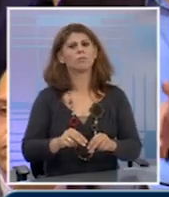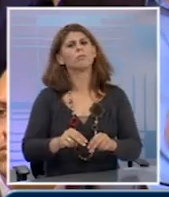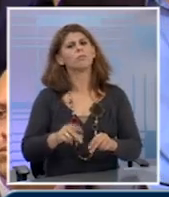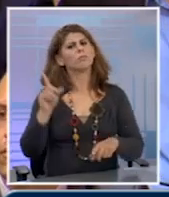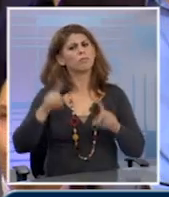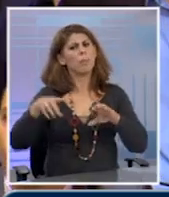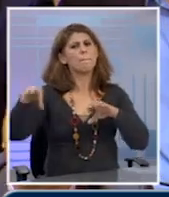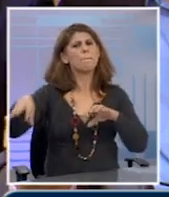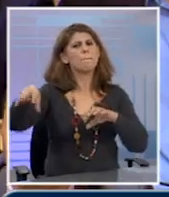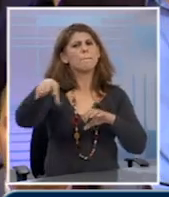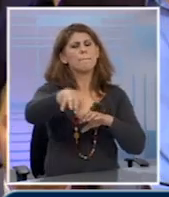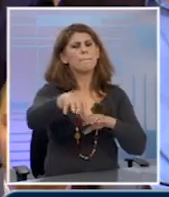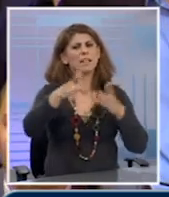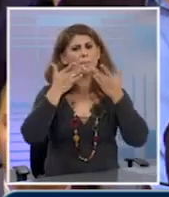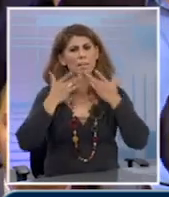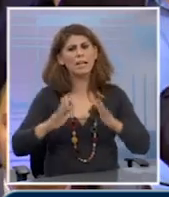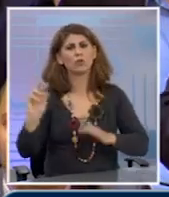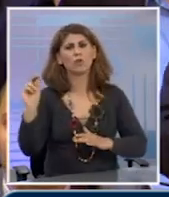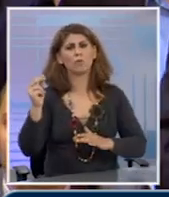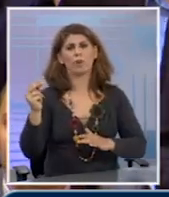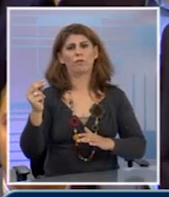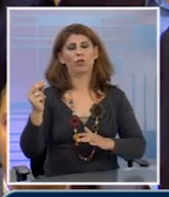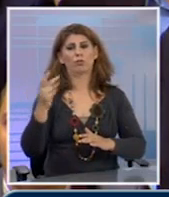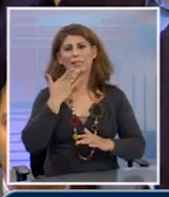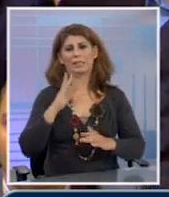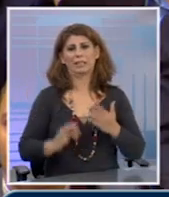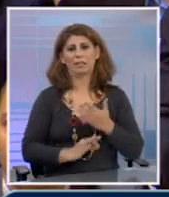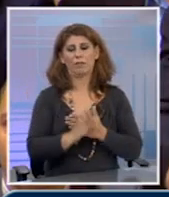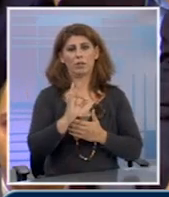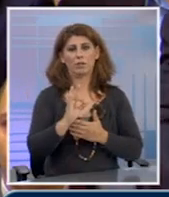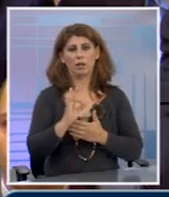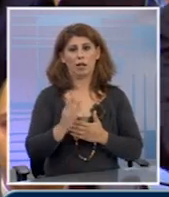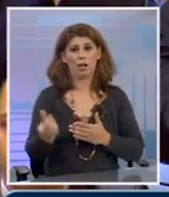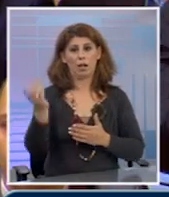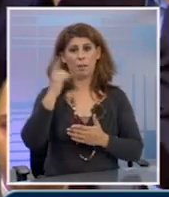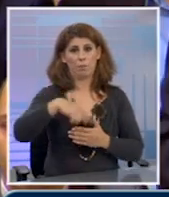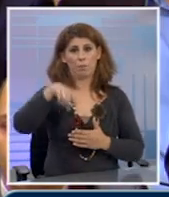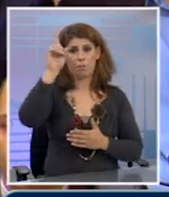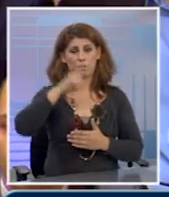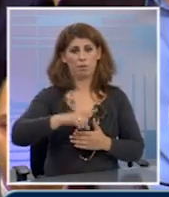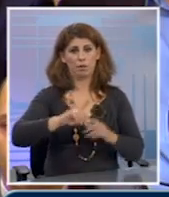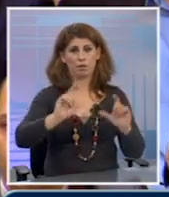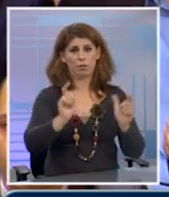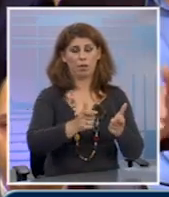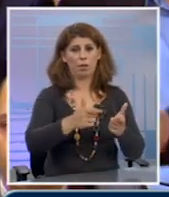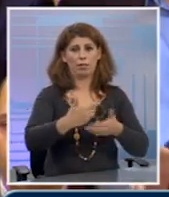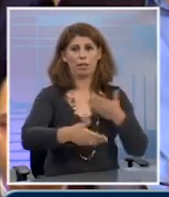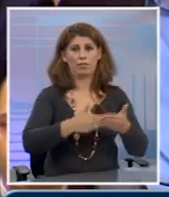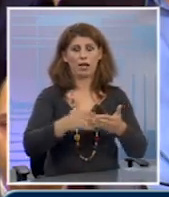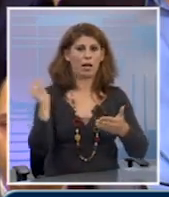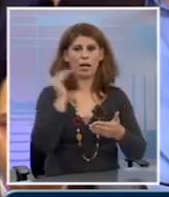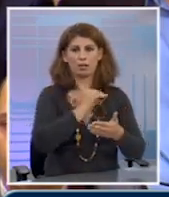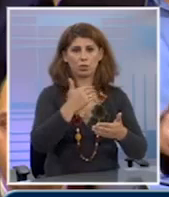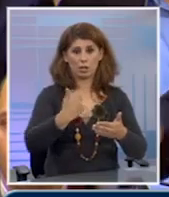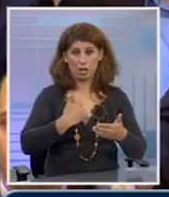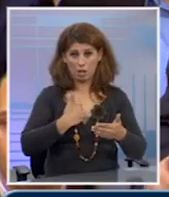περιφέρειες με την παραίτηση των βουλευτών της χρυσής αυγής την επόμενη μέρα συνελήφθην με διαδικασίες εξπ